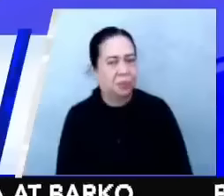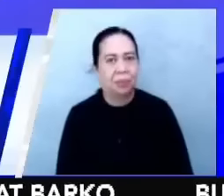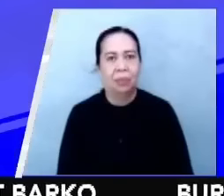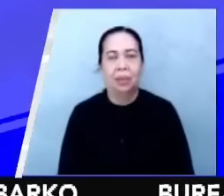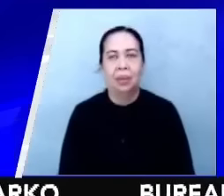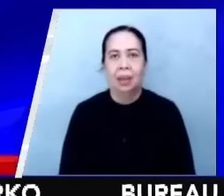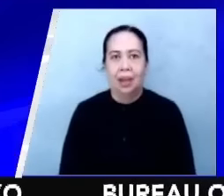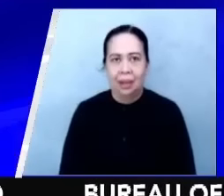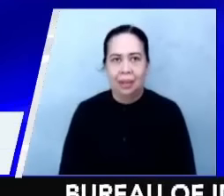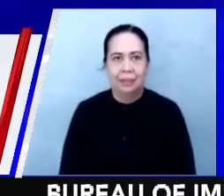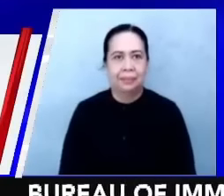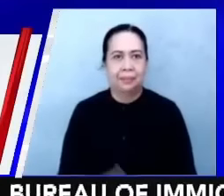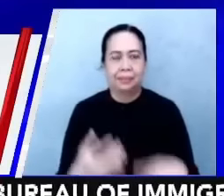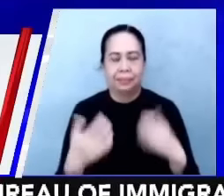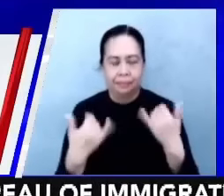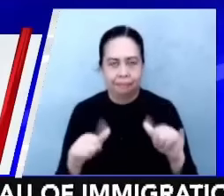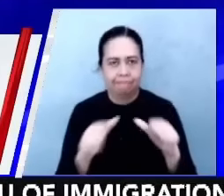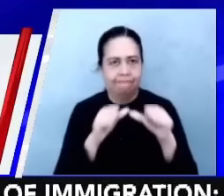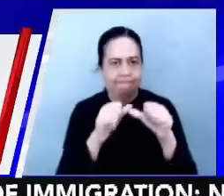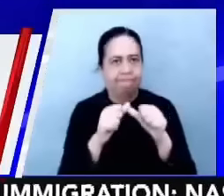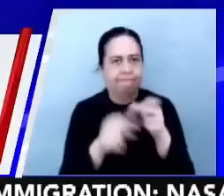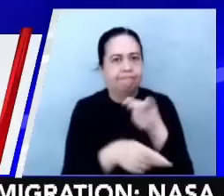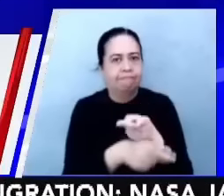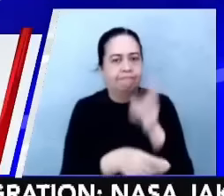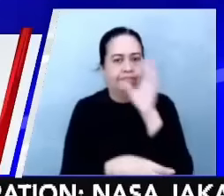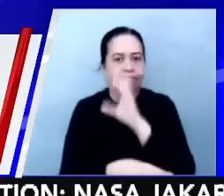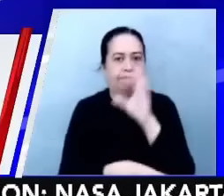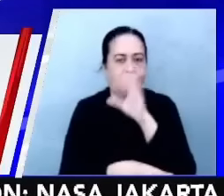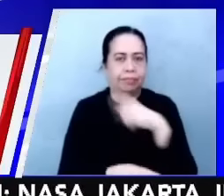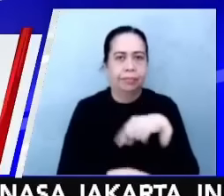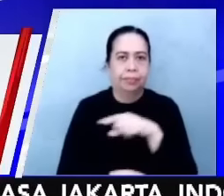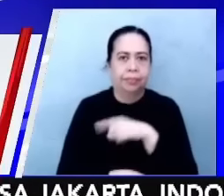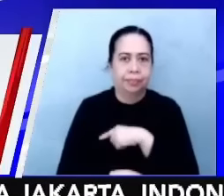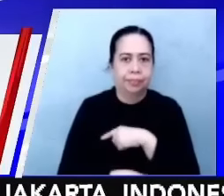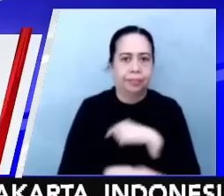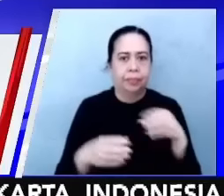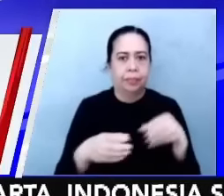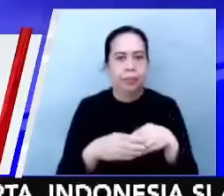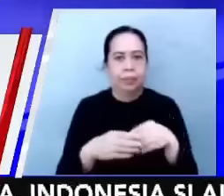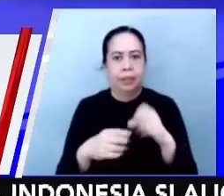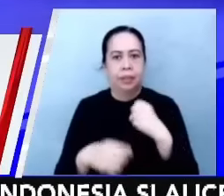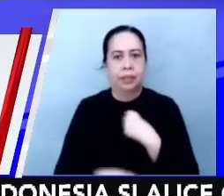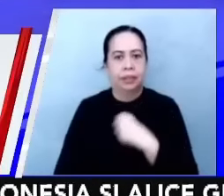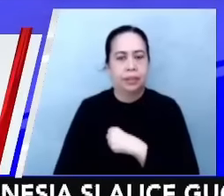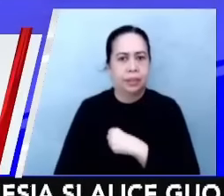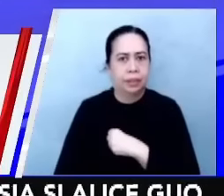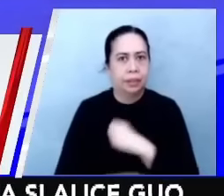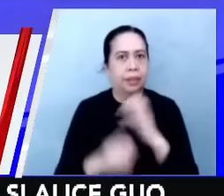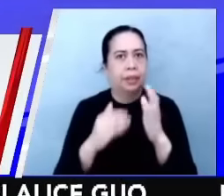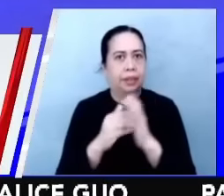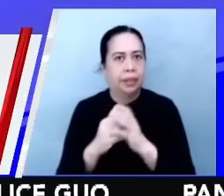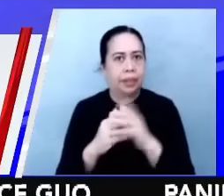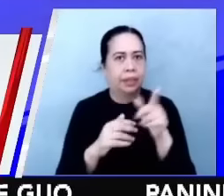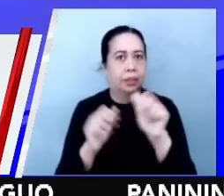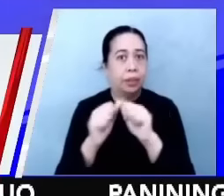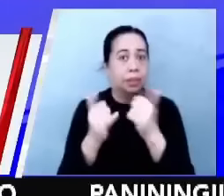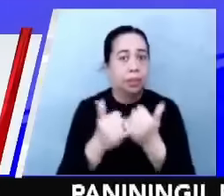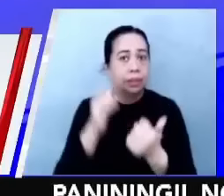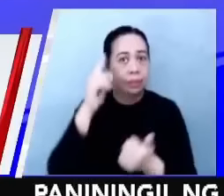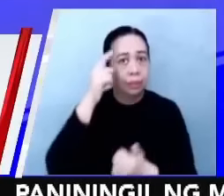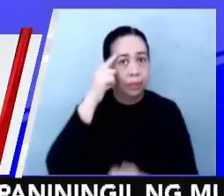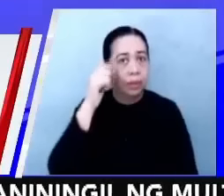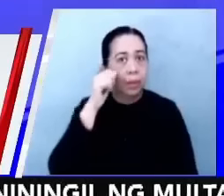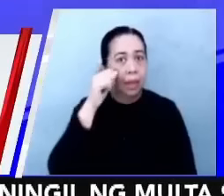namin binibitawan Igan sa panig ng mga komite sa Senado at Inulit ko sa mga ahensya ng gobyerno kahapon